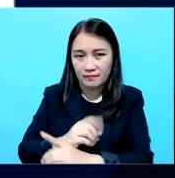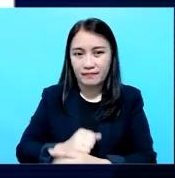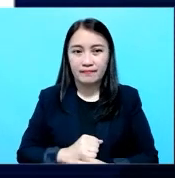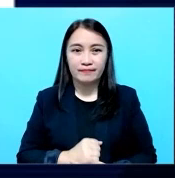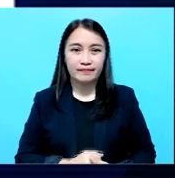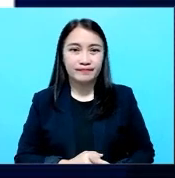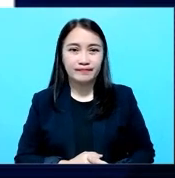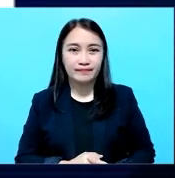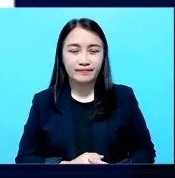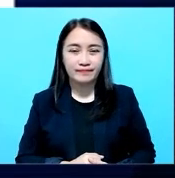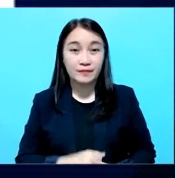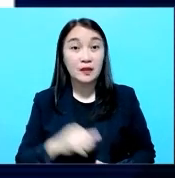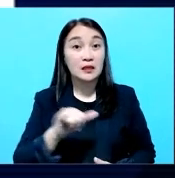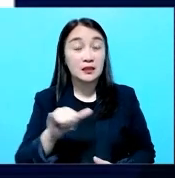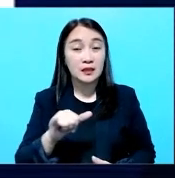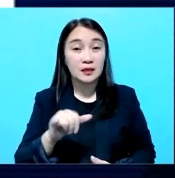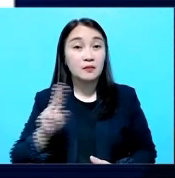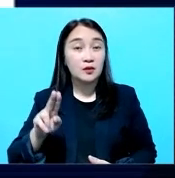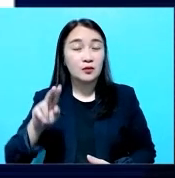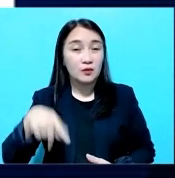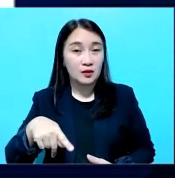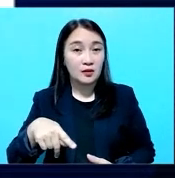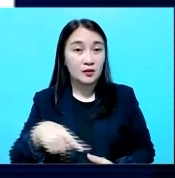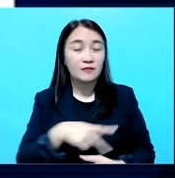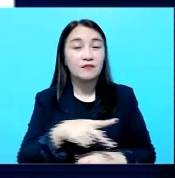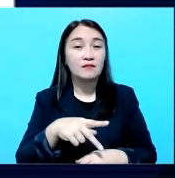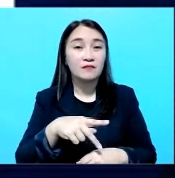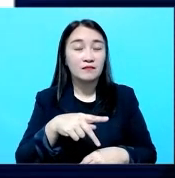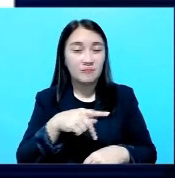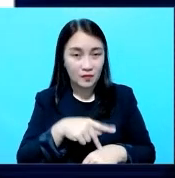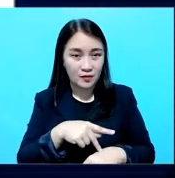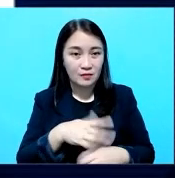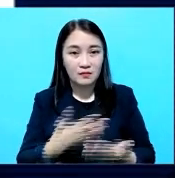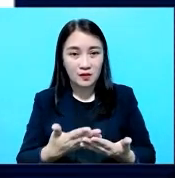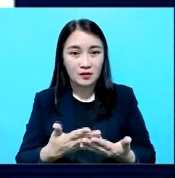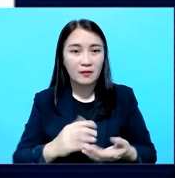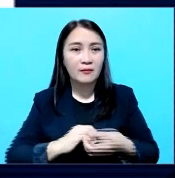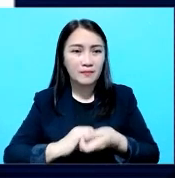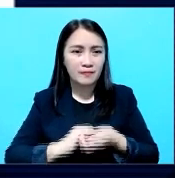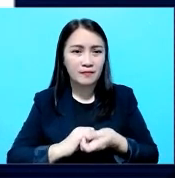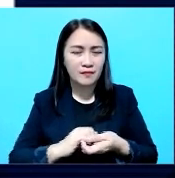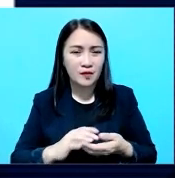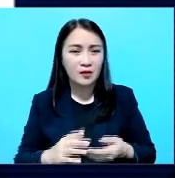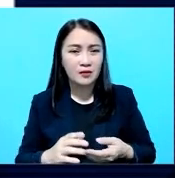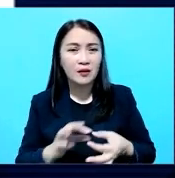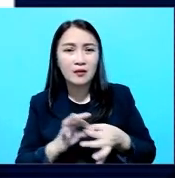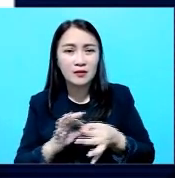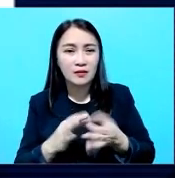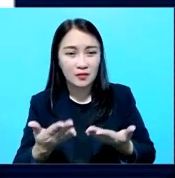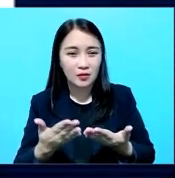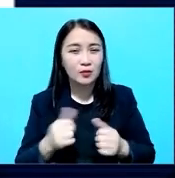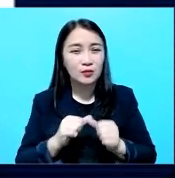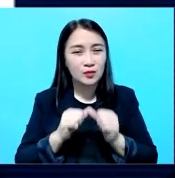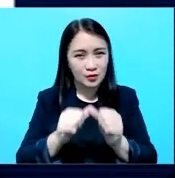Ayon din sa U.S.-Philippines Bilateral Guidelines, makikipagtulungan ng Amerika sa Defense Modernization Program ng Pilipinas. Kasama dyan